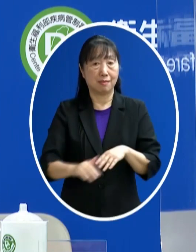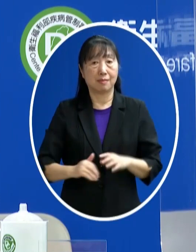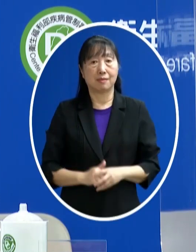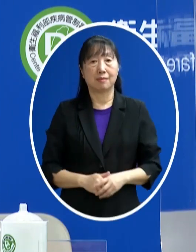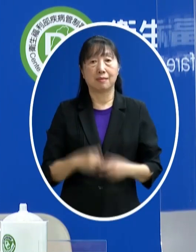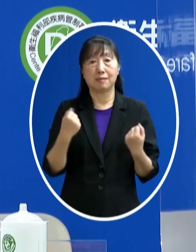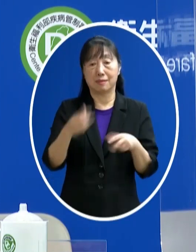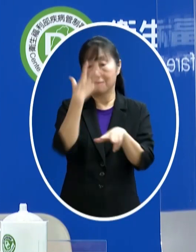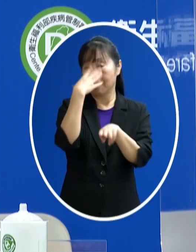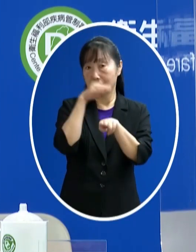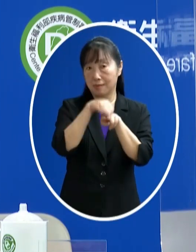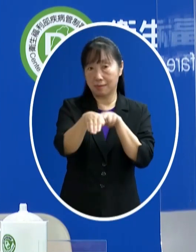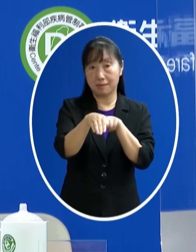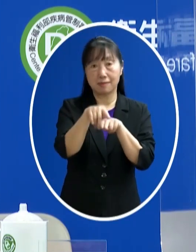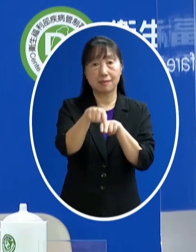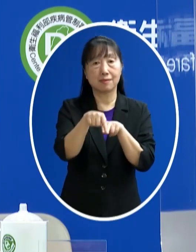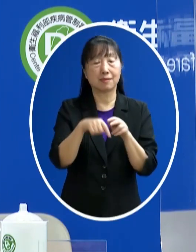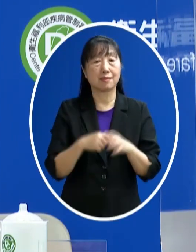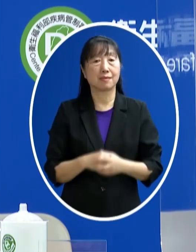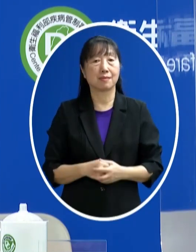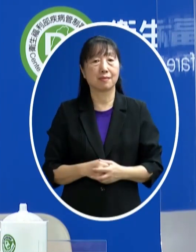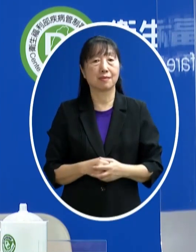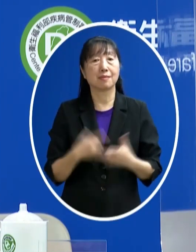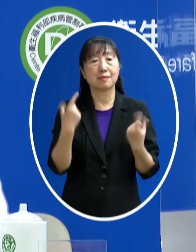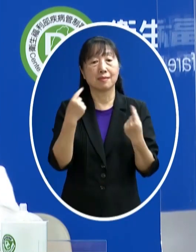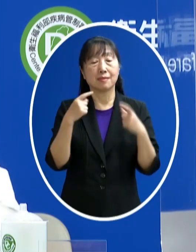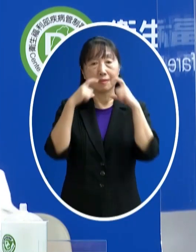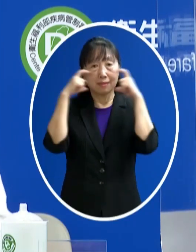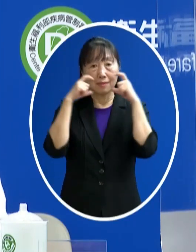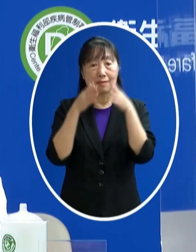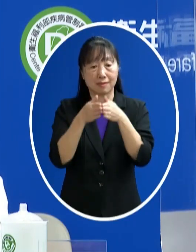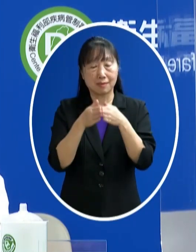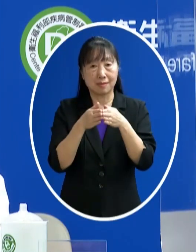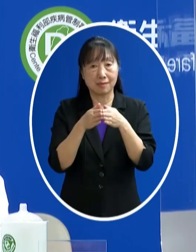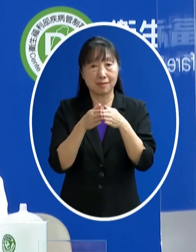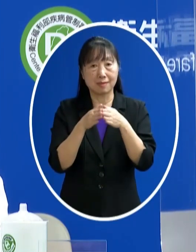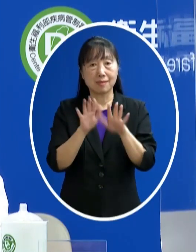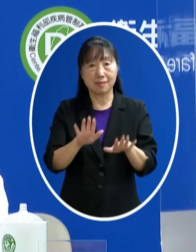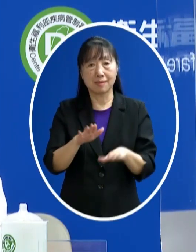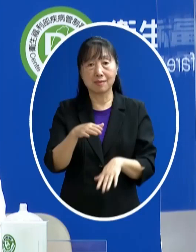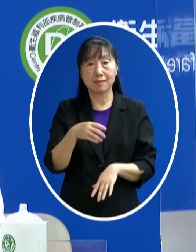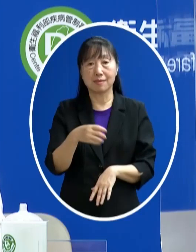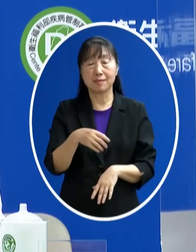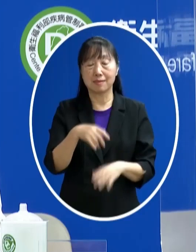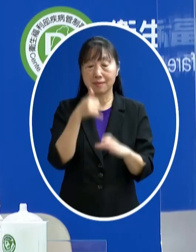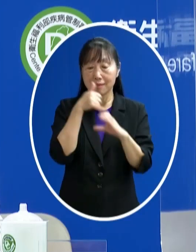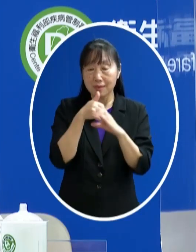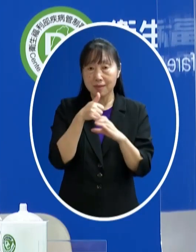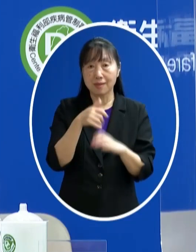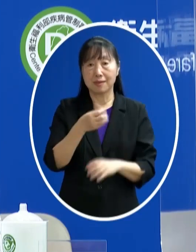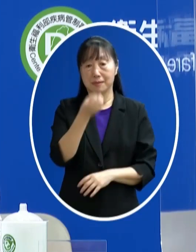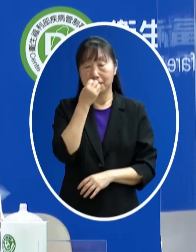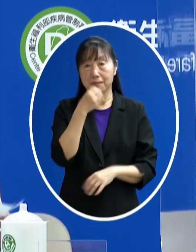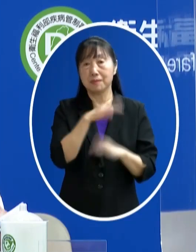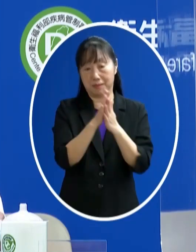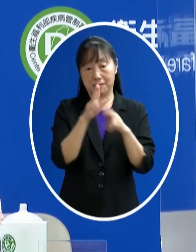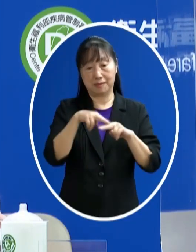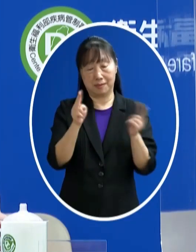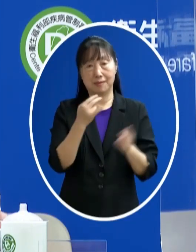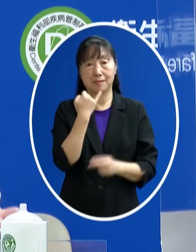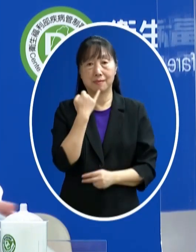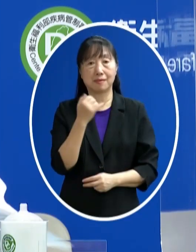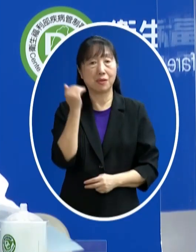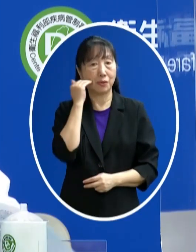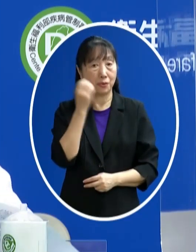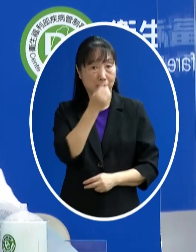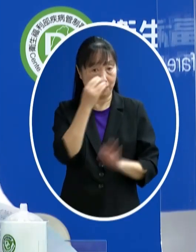铁上面哈，基本上大概还是会是戴口罩，那但是我们也开放可以饮食哈，那没有吃的时候就尽